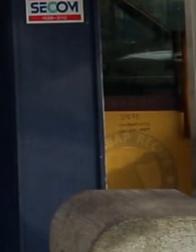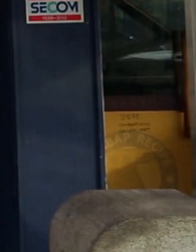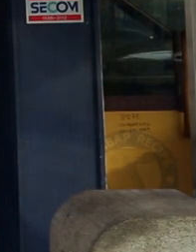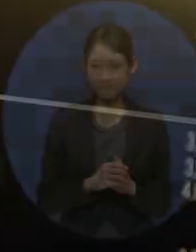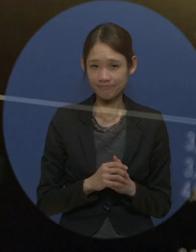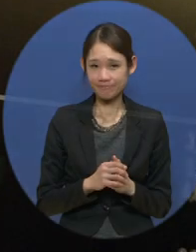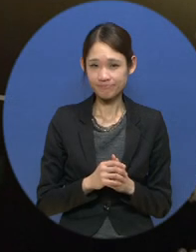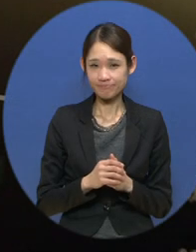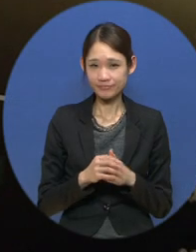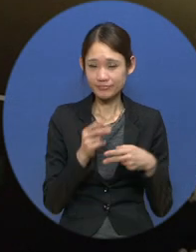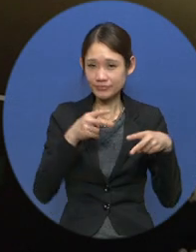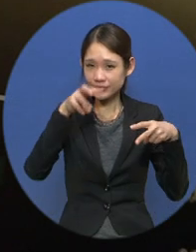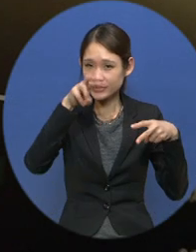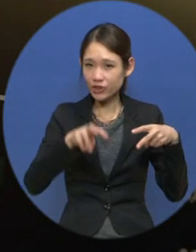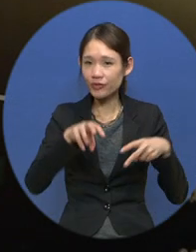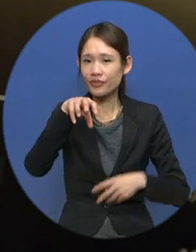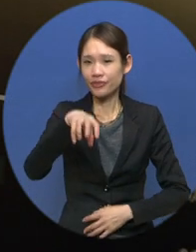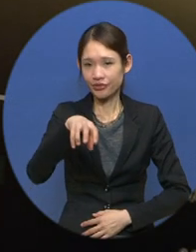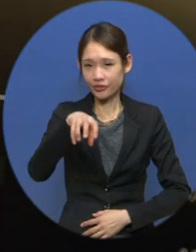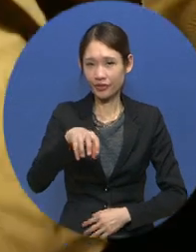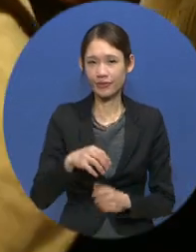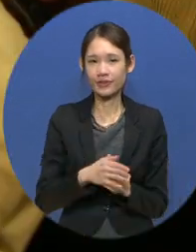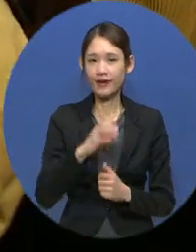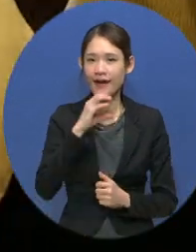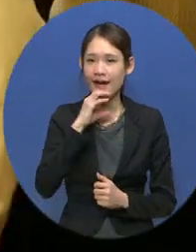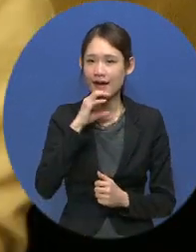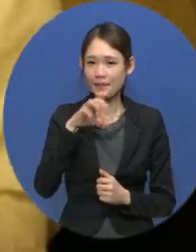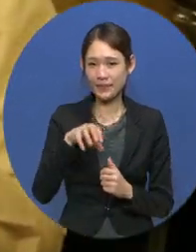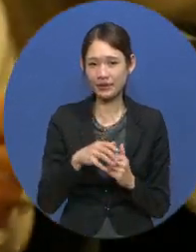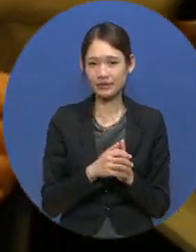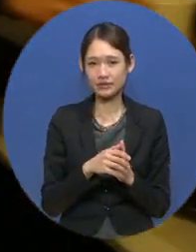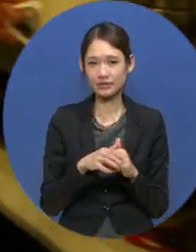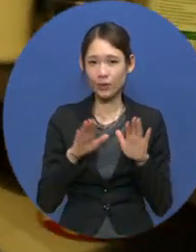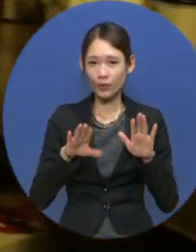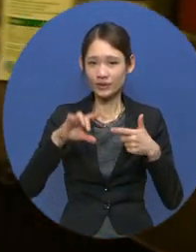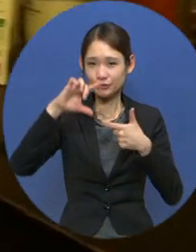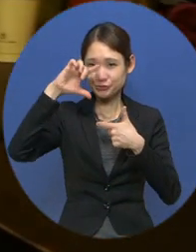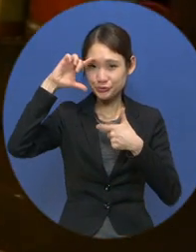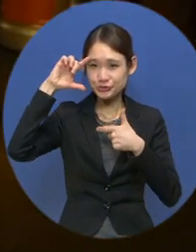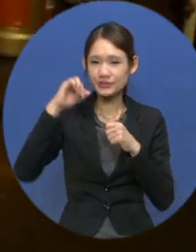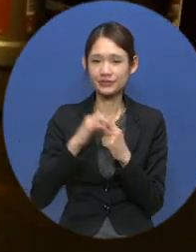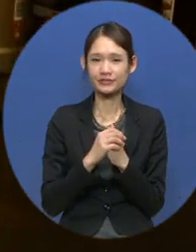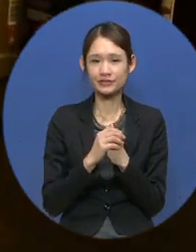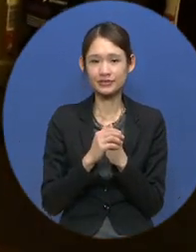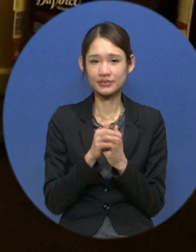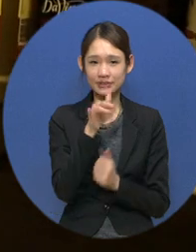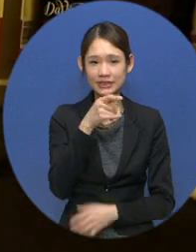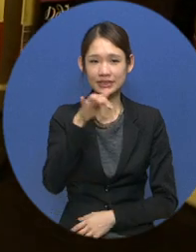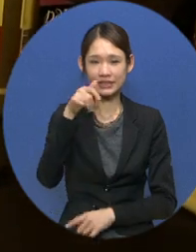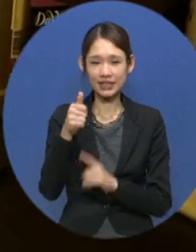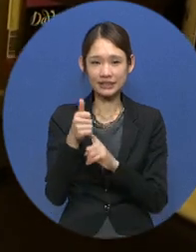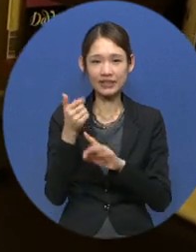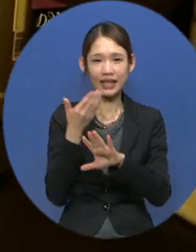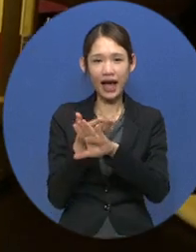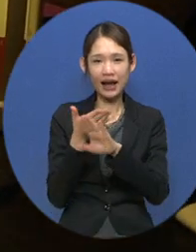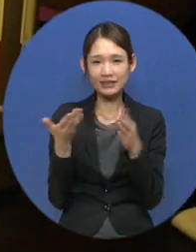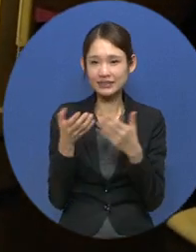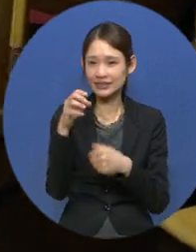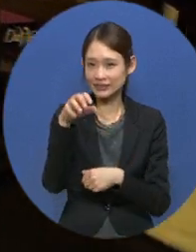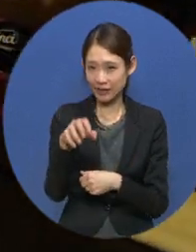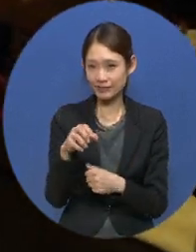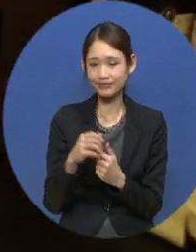인천에 위치한 어느 카페. 이곳은 오늘의 주인공, 희강 씨의 또 다른 인터입니다.